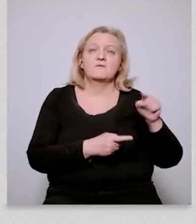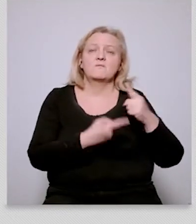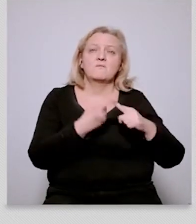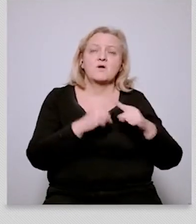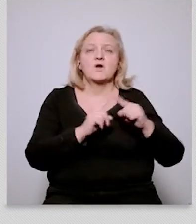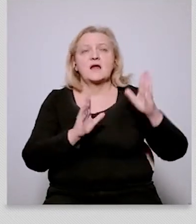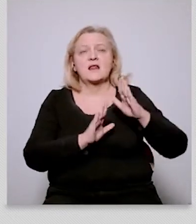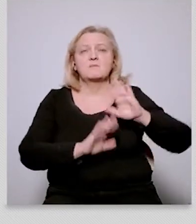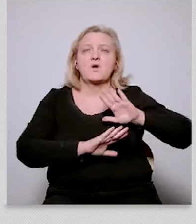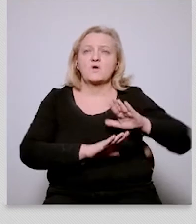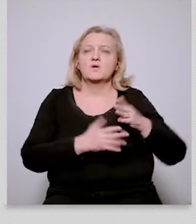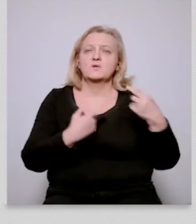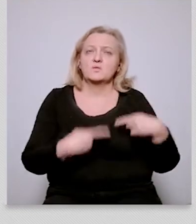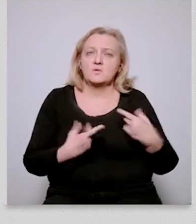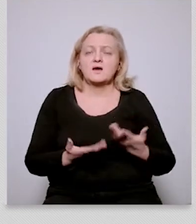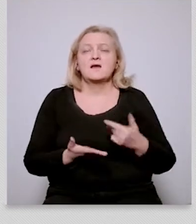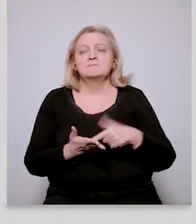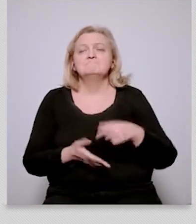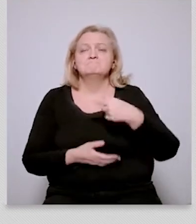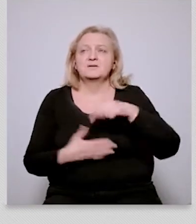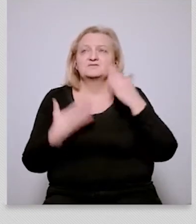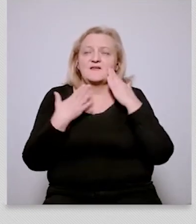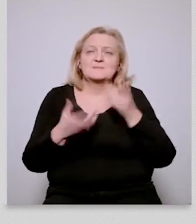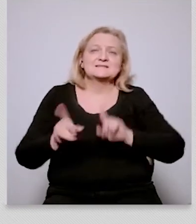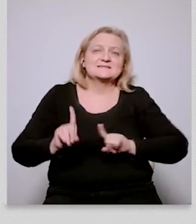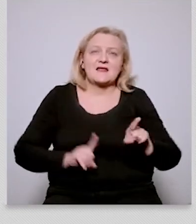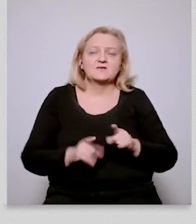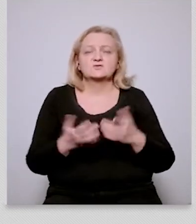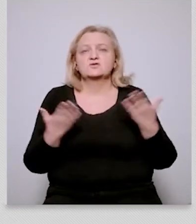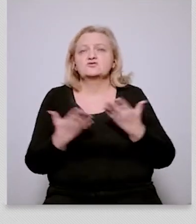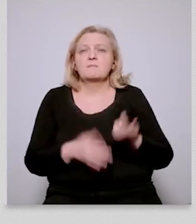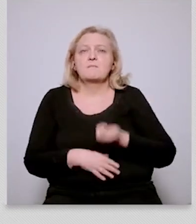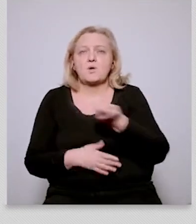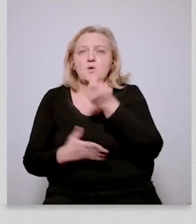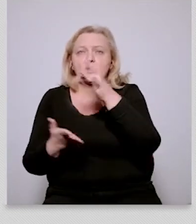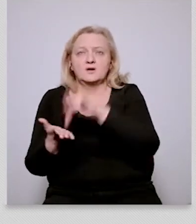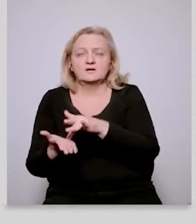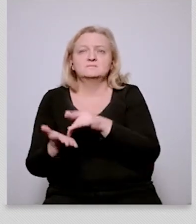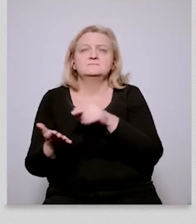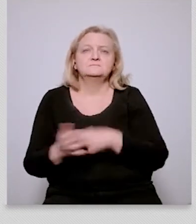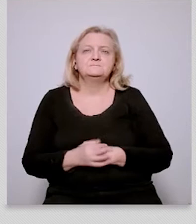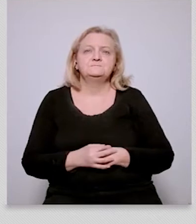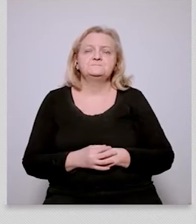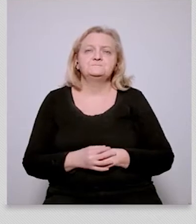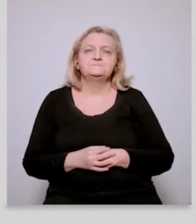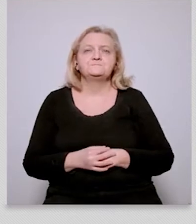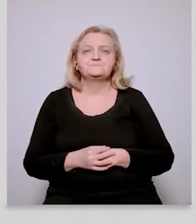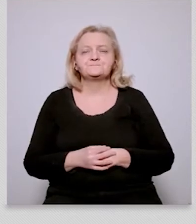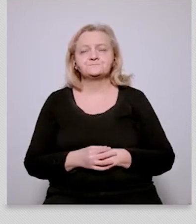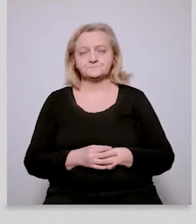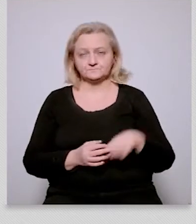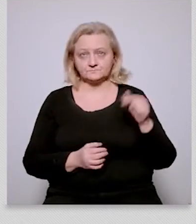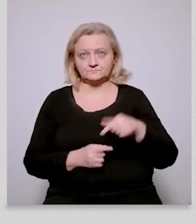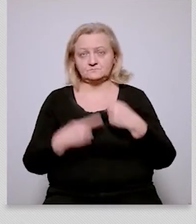klimatyczną, uświadomiliśmy sobie, że w zależności od tego, gdzie jedziemy, musimy albo